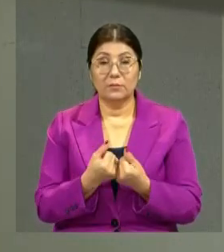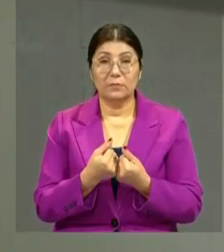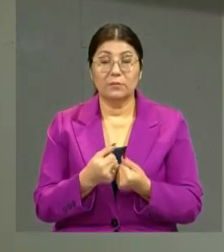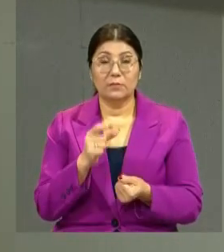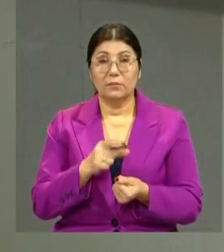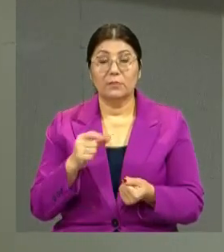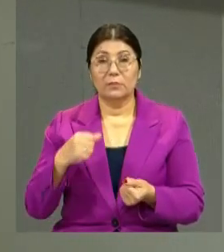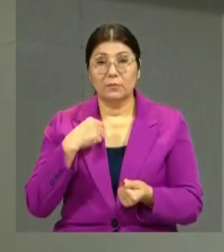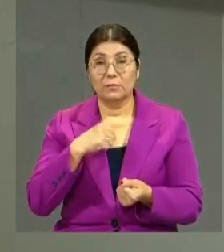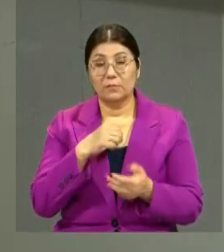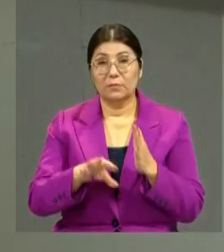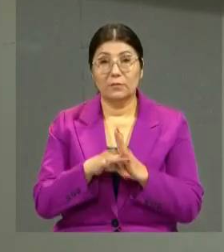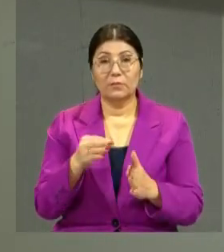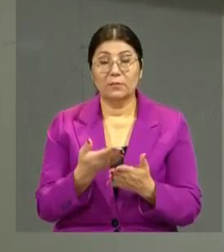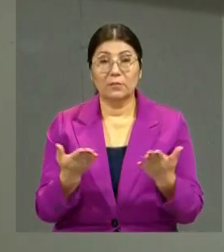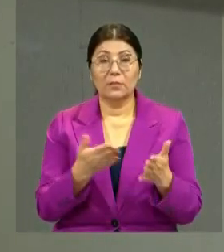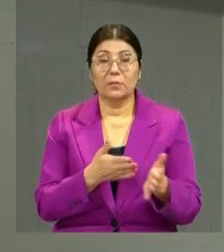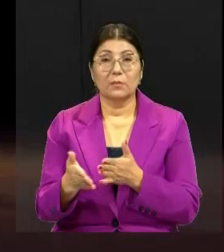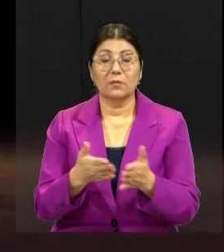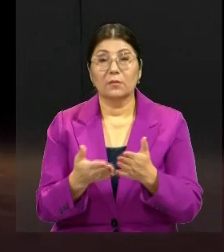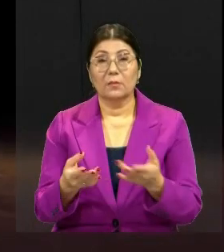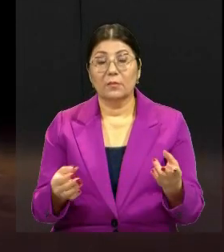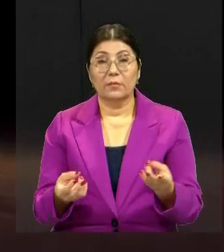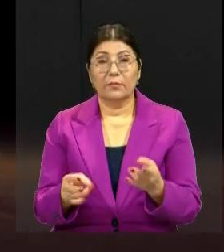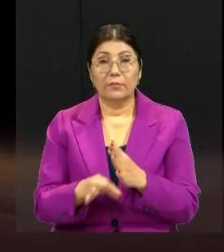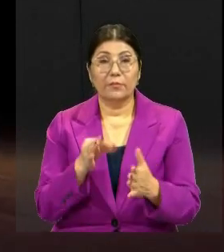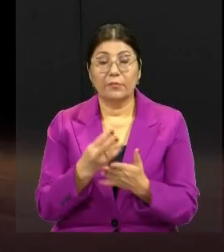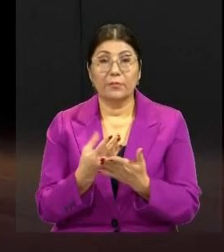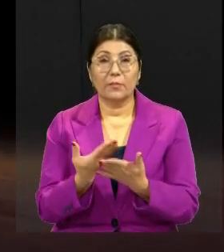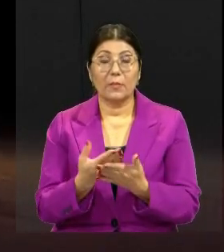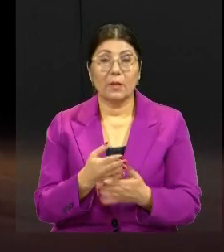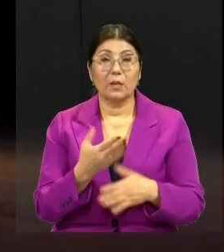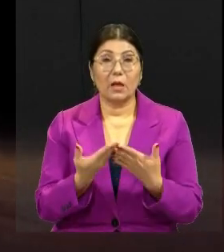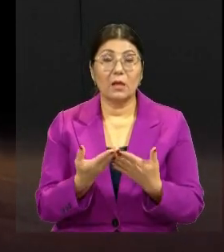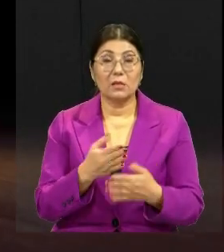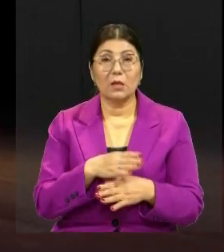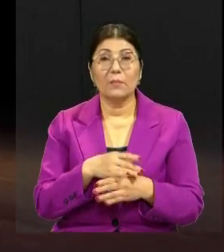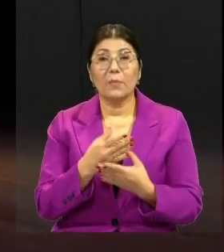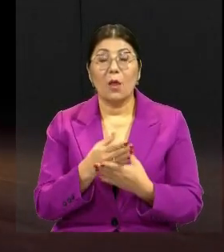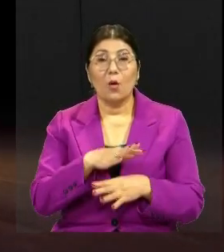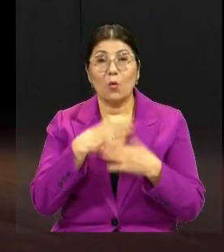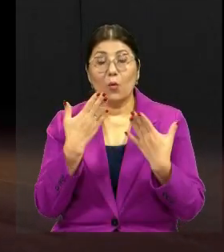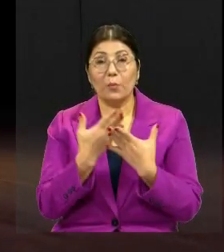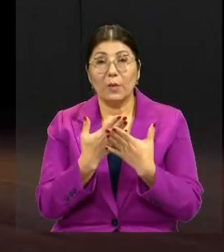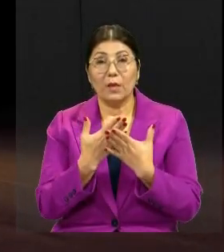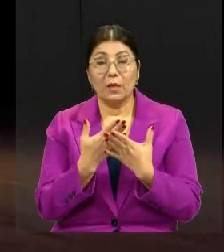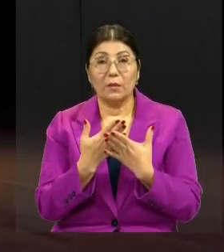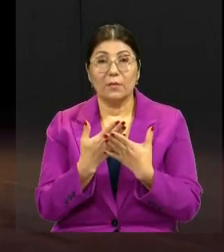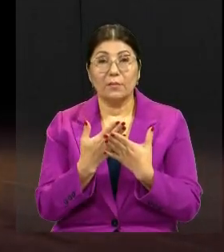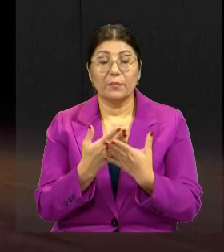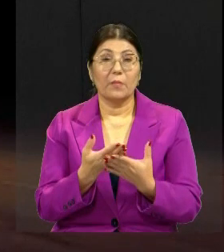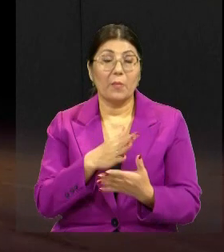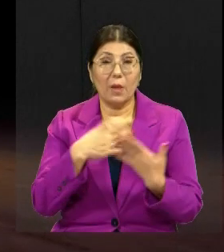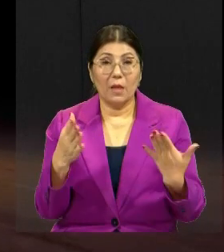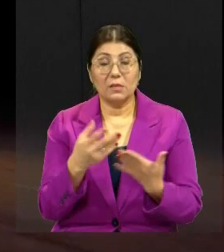Пациент өзі таңдайды, қай жолды алу керегін. Ақпарат ағыны көп заманда сан соғып қалмас үшін нақты тұжырымдалған дүниелерге сену